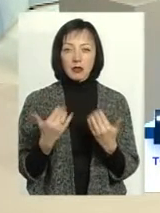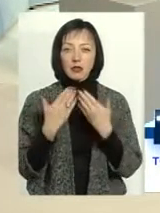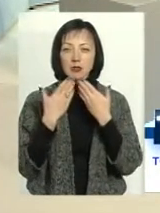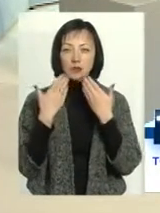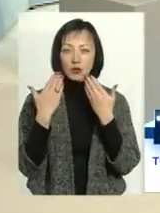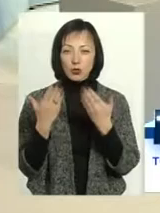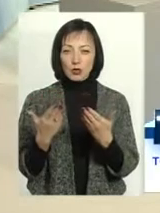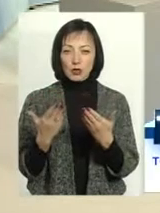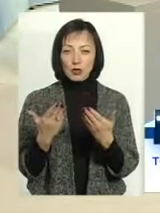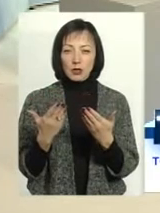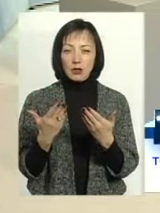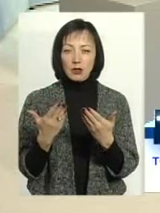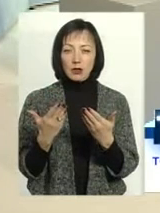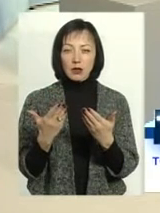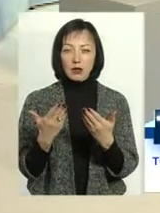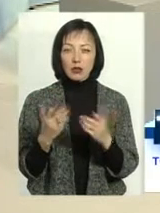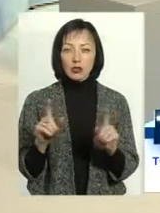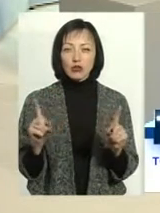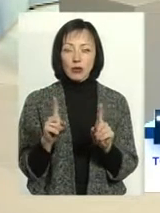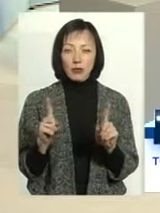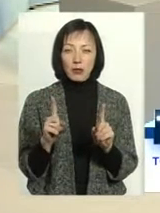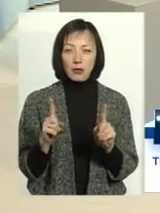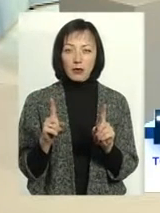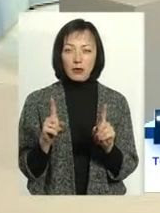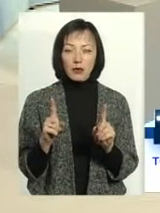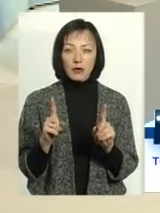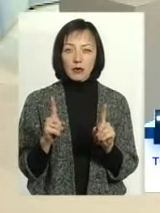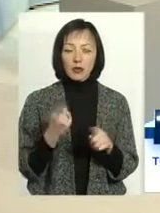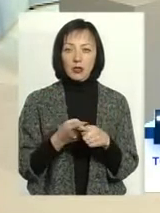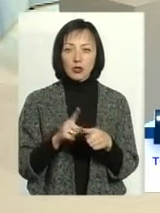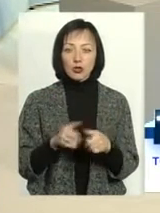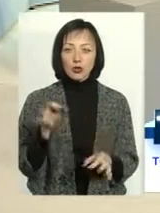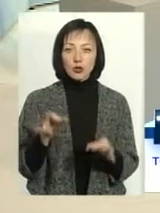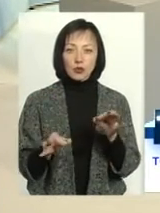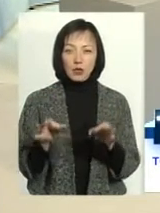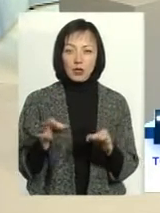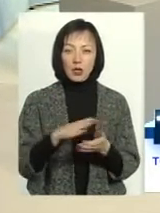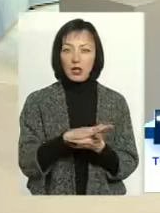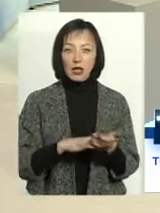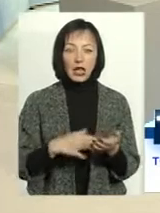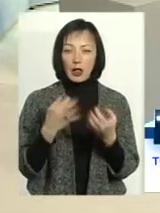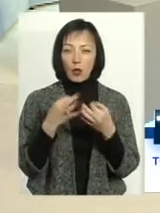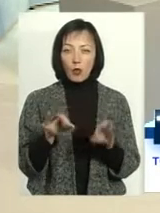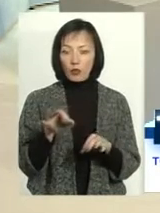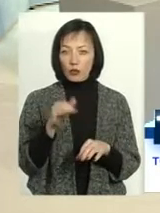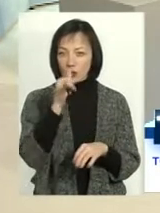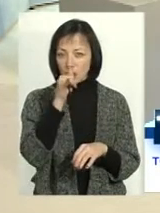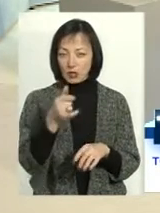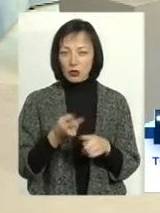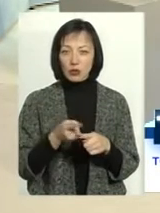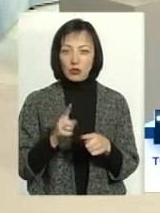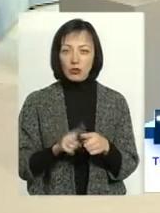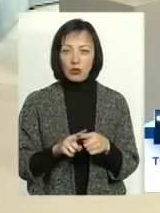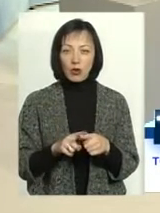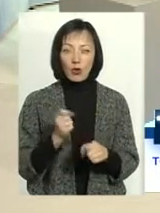звернутися, допустимо, щоб цю суддю надалі не допустити до цього